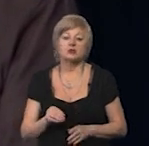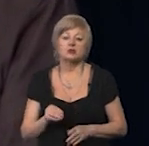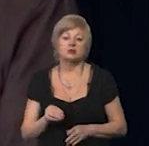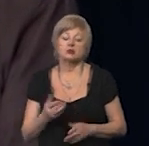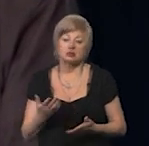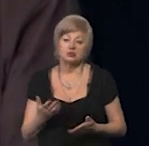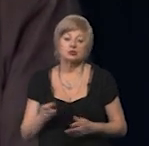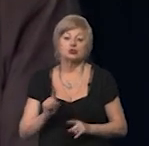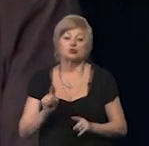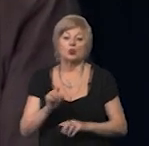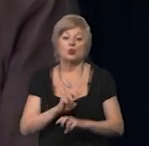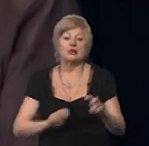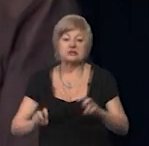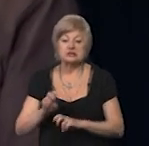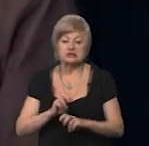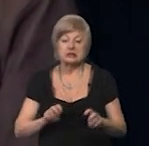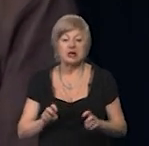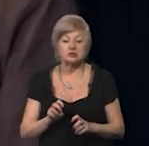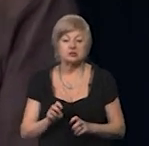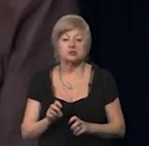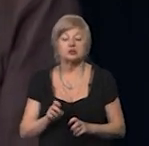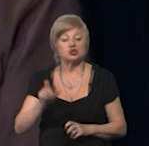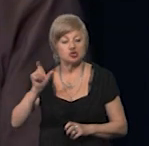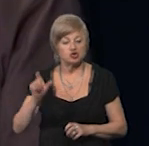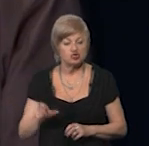ходити, щось шукати. Є така людина